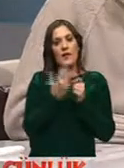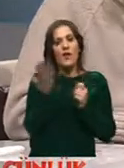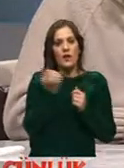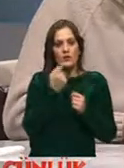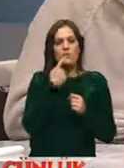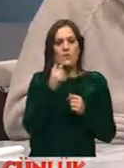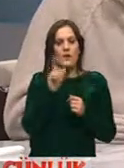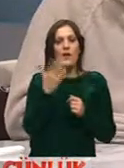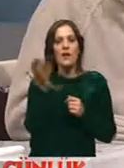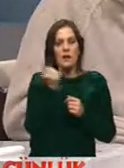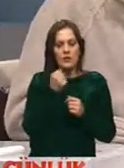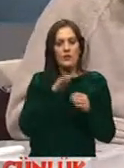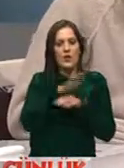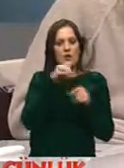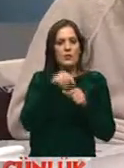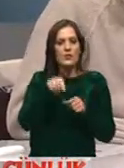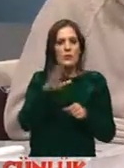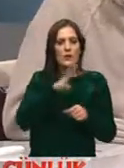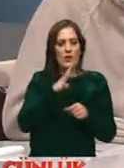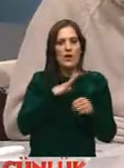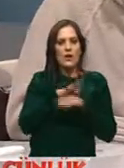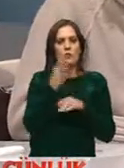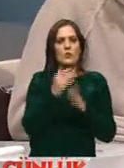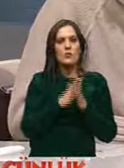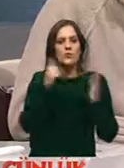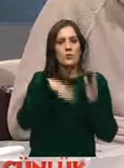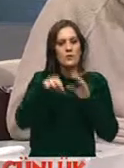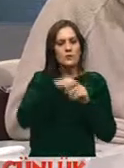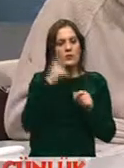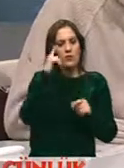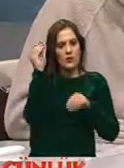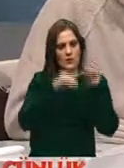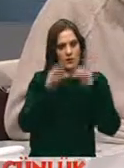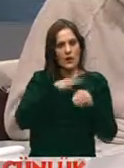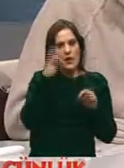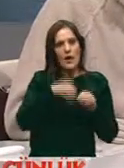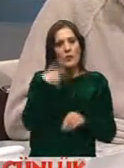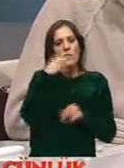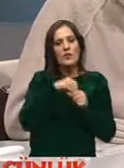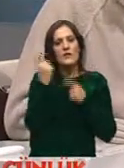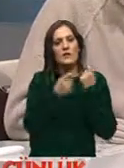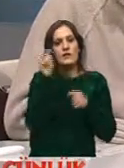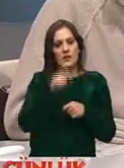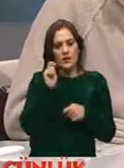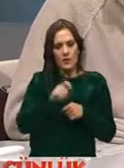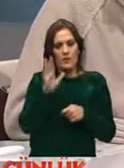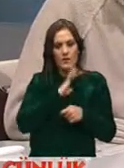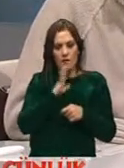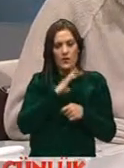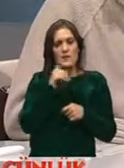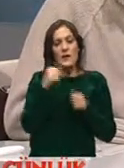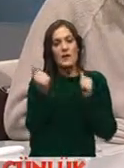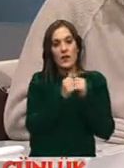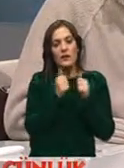alıyoruz demek lazım. Tabii alıyoruz. Yani hayatımızda bu var. Yani hayatımızın çok büyük bir kısmında üretim var. Hep korolarla işler gerçekleştirmek var.